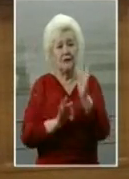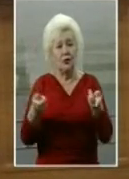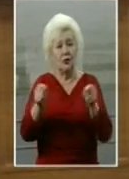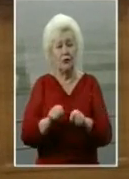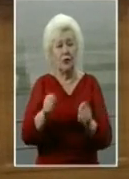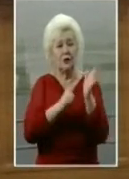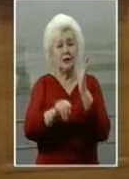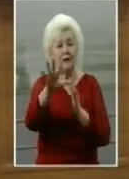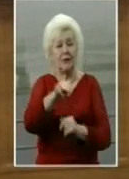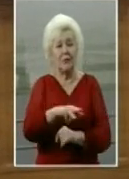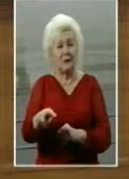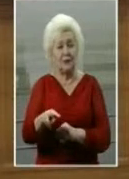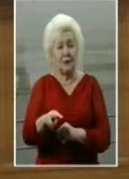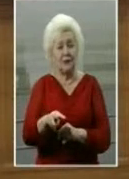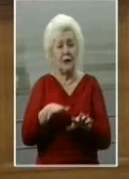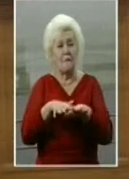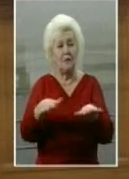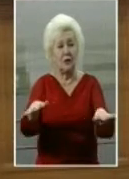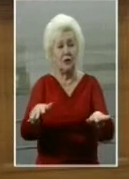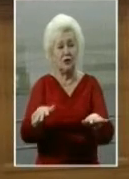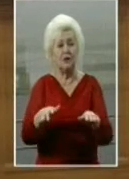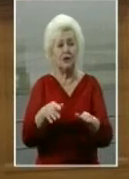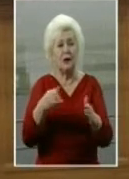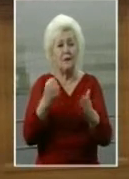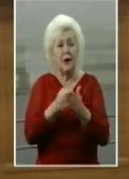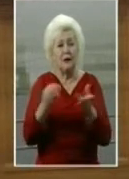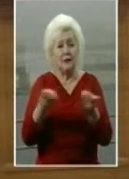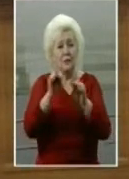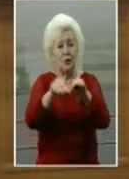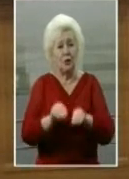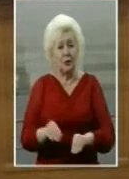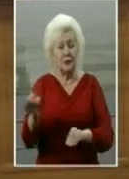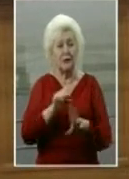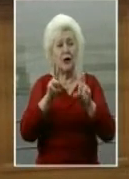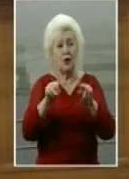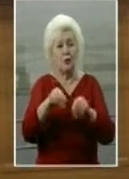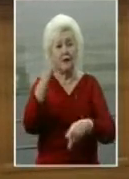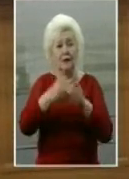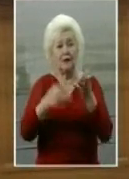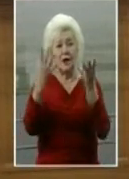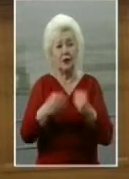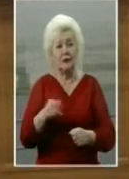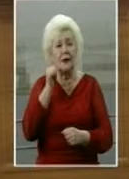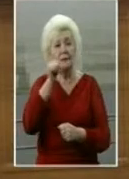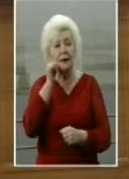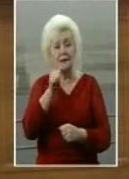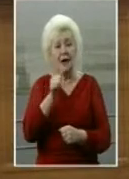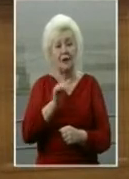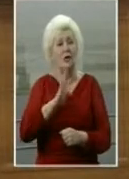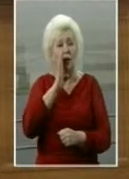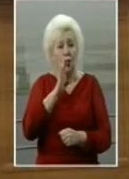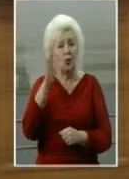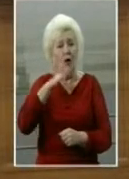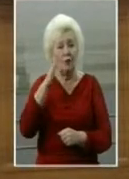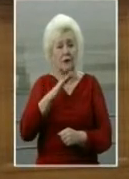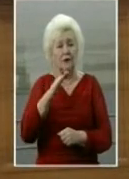метрів мережі трубопроводу треба прокласти. І обіцяють, що на кінець дня, сподіваюся, на завтрашній ранок